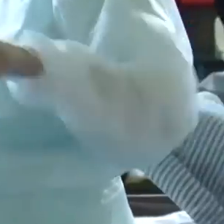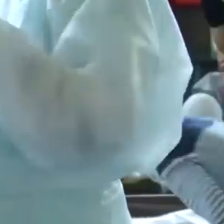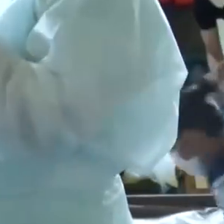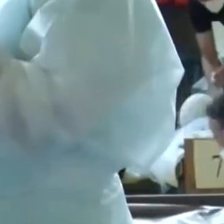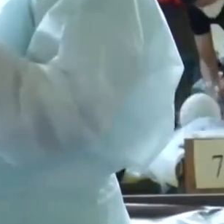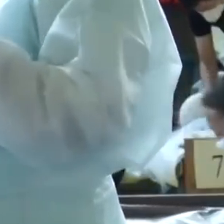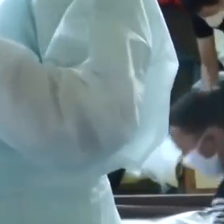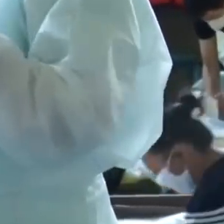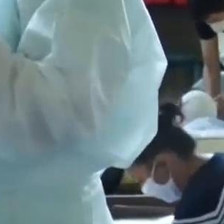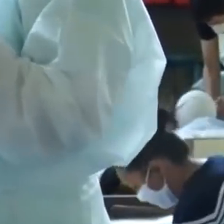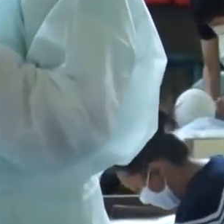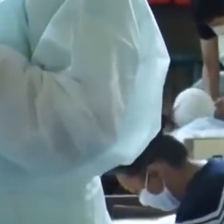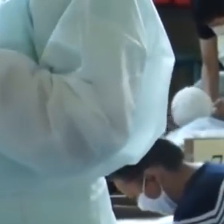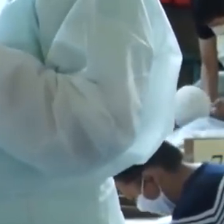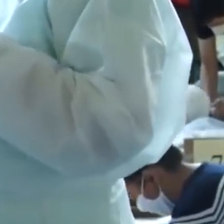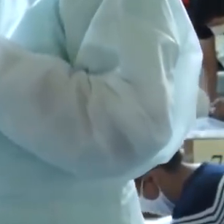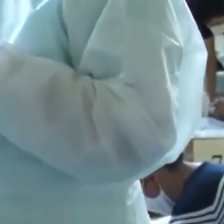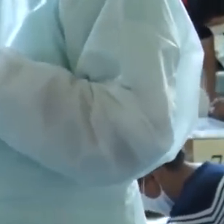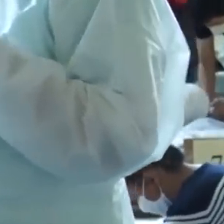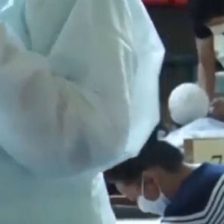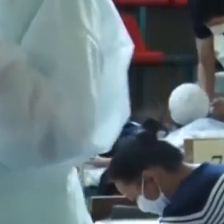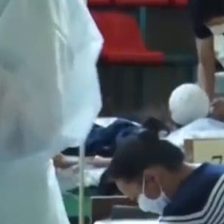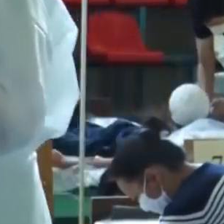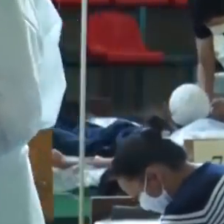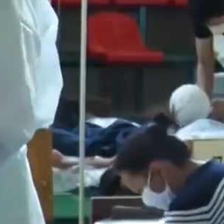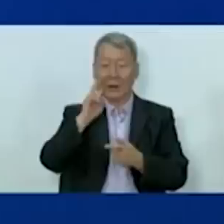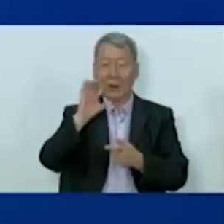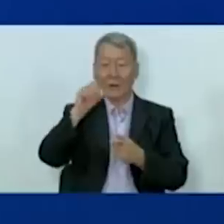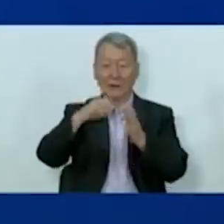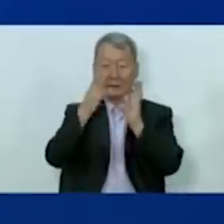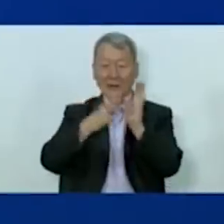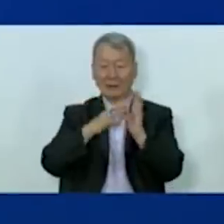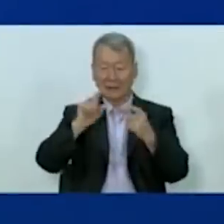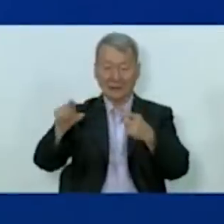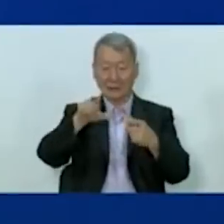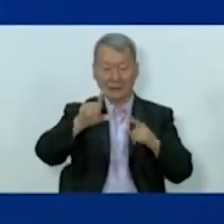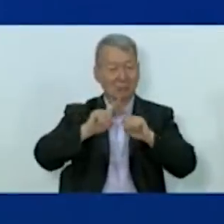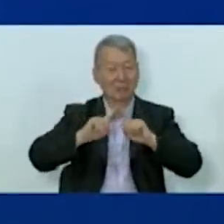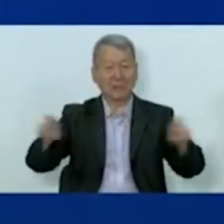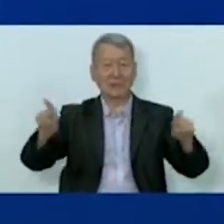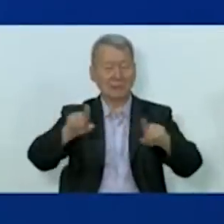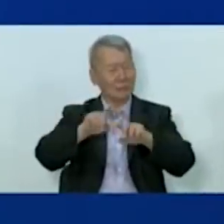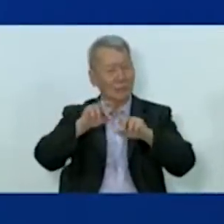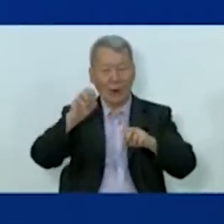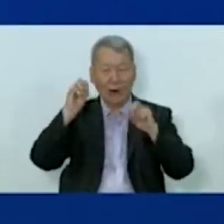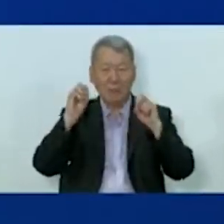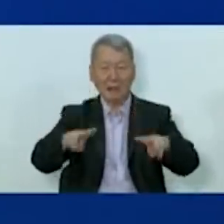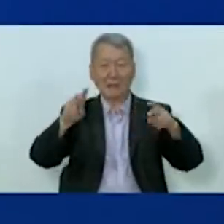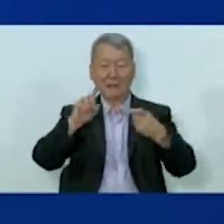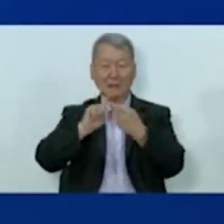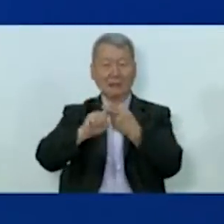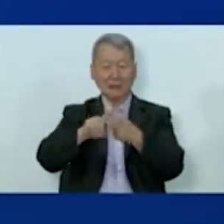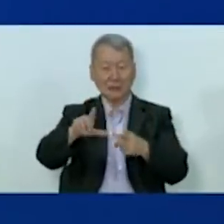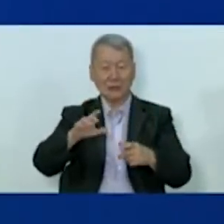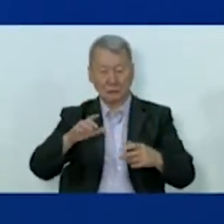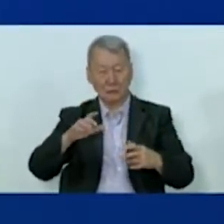Сооронбаев. Андыктан ак халатчан адамдарды негизги эң жөнөкөй талаптарды аткарууга чакырууда. Это своеобразный вирус, это коварный вирус. Учурда дене